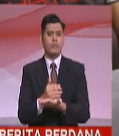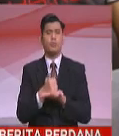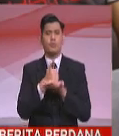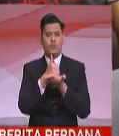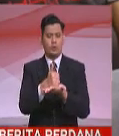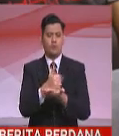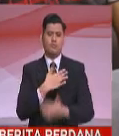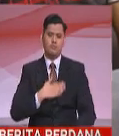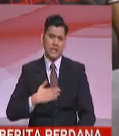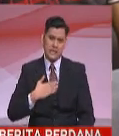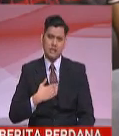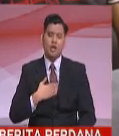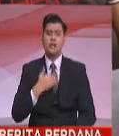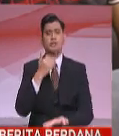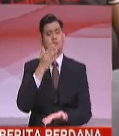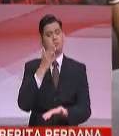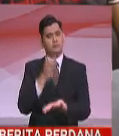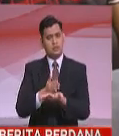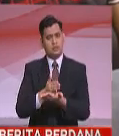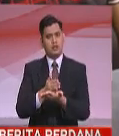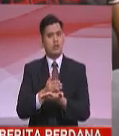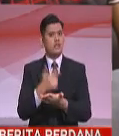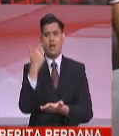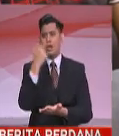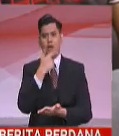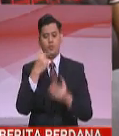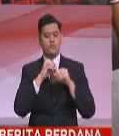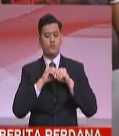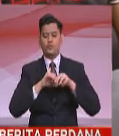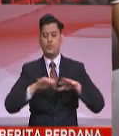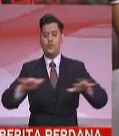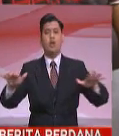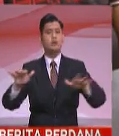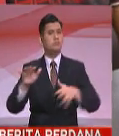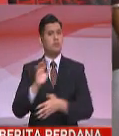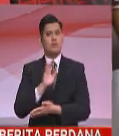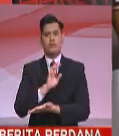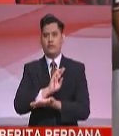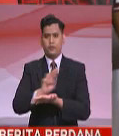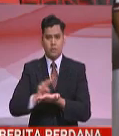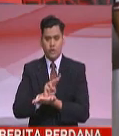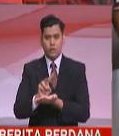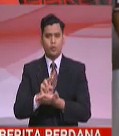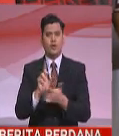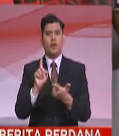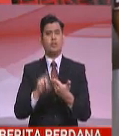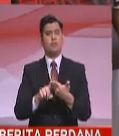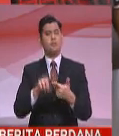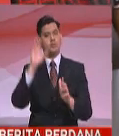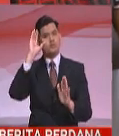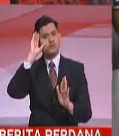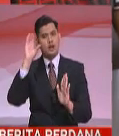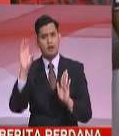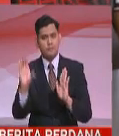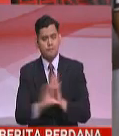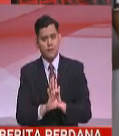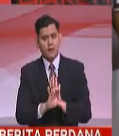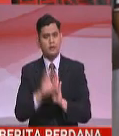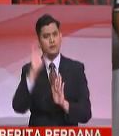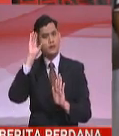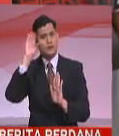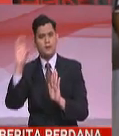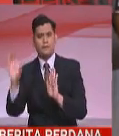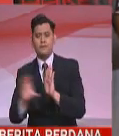Tolonglah jangan menularkan video ataupun gambar yang